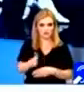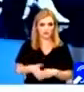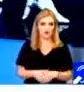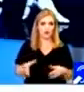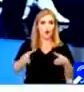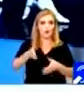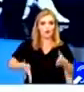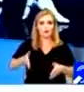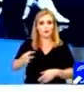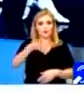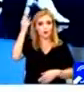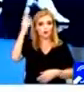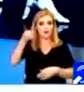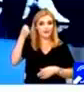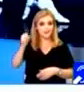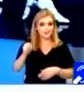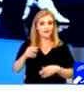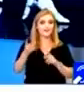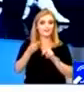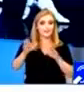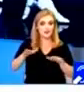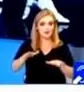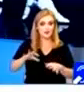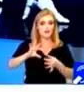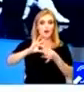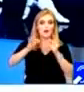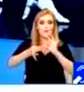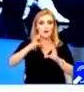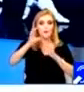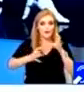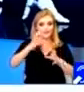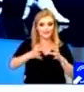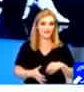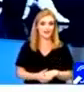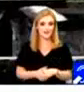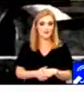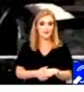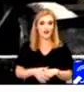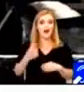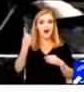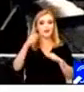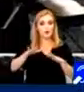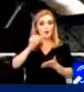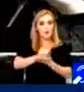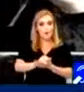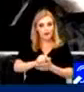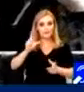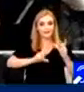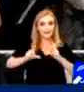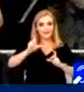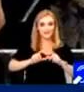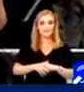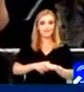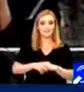Echipa de robotică a Republicii Moldova a câștigat medalia de bronz la Olimpiada Mondială First Global Challenge. Locul întâi a fost ocupat de elevii de la